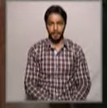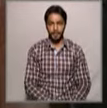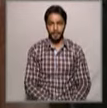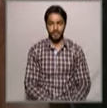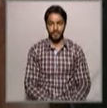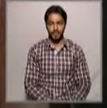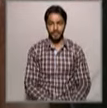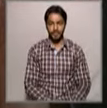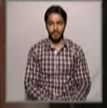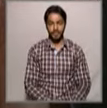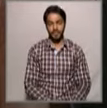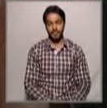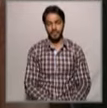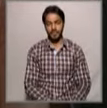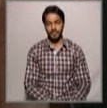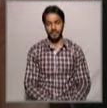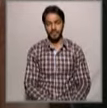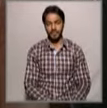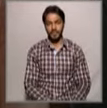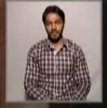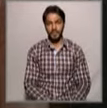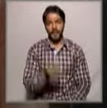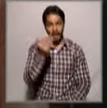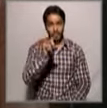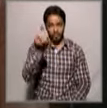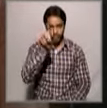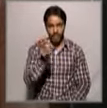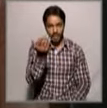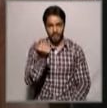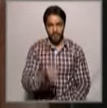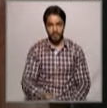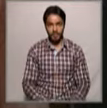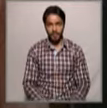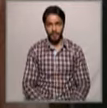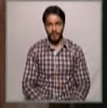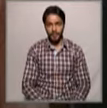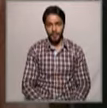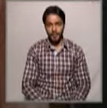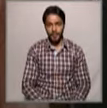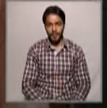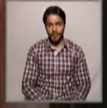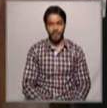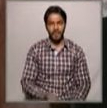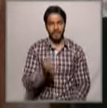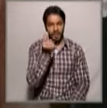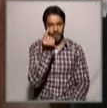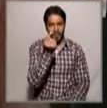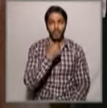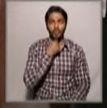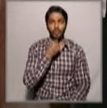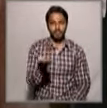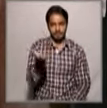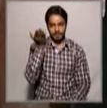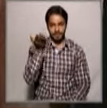اغفر لنا ولك. أقول مسؤول حضرتك؟ نعم تفضلي يا أختنا. معايا أخ اللي هو قتل بنك. سمعليش الصوت بس ارفعيه شوية